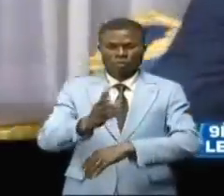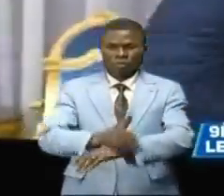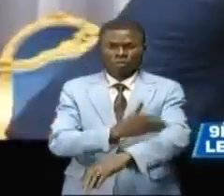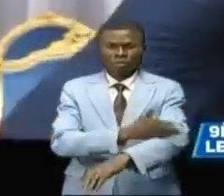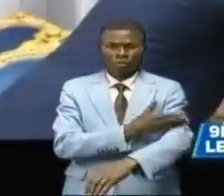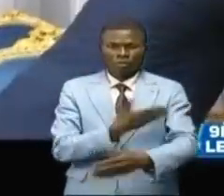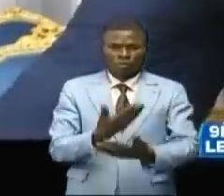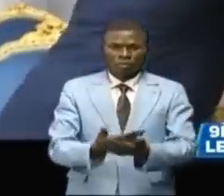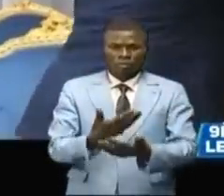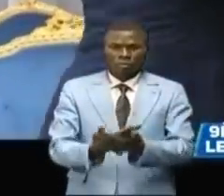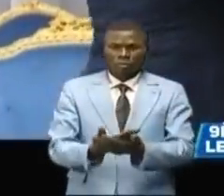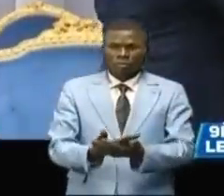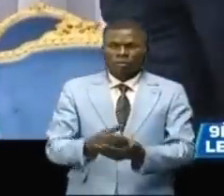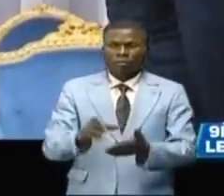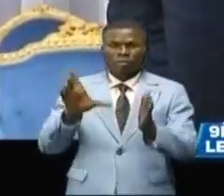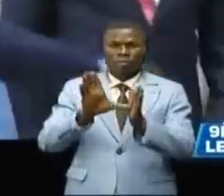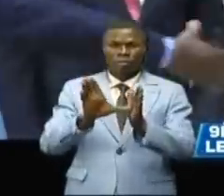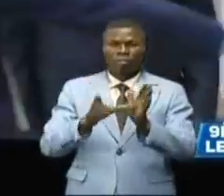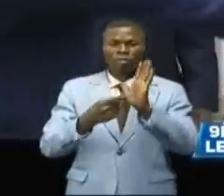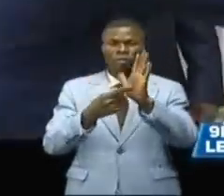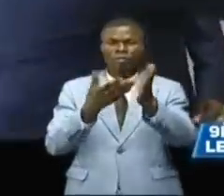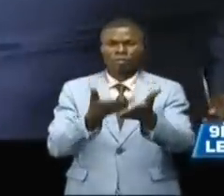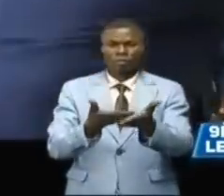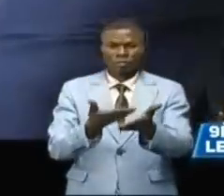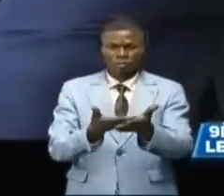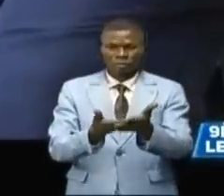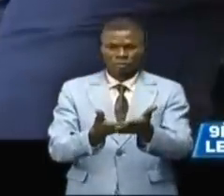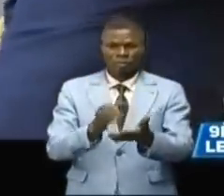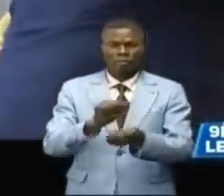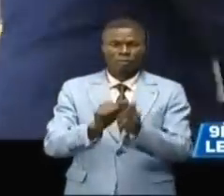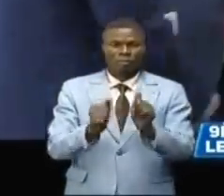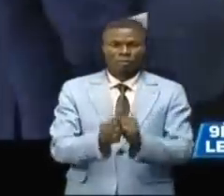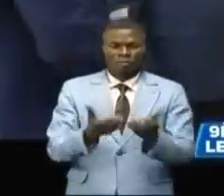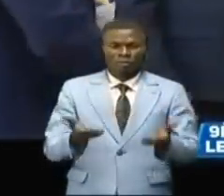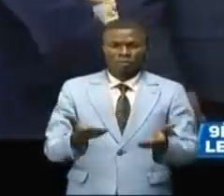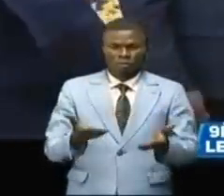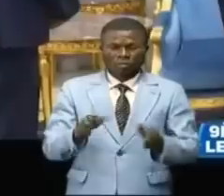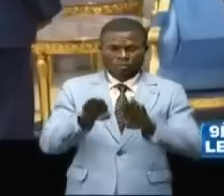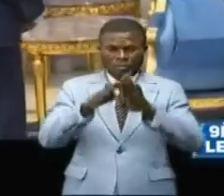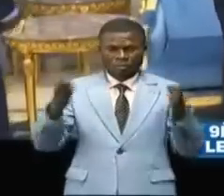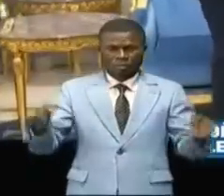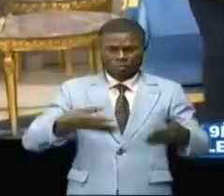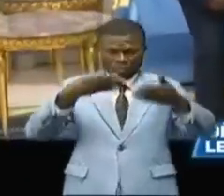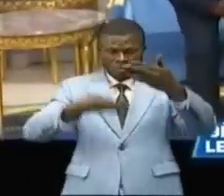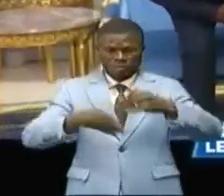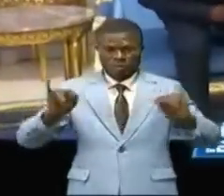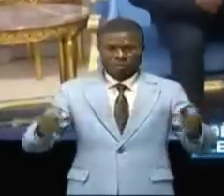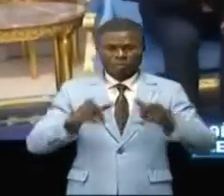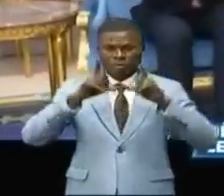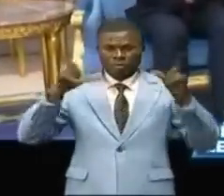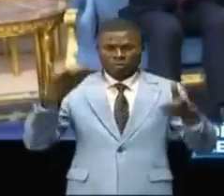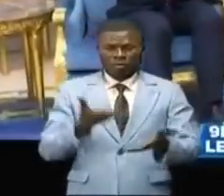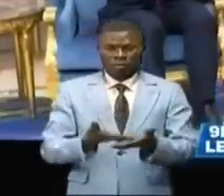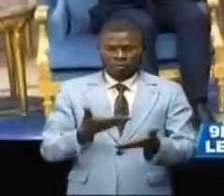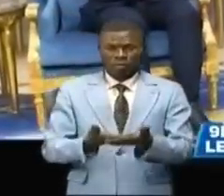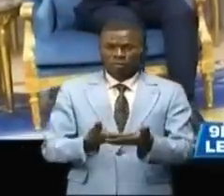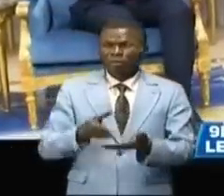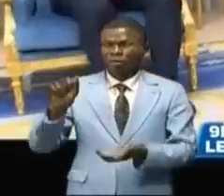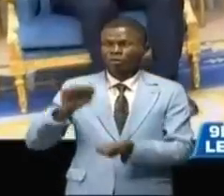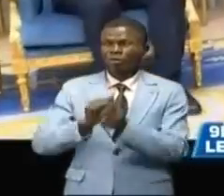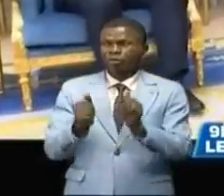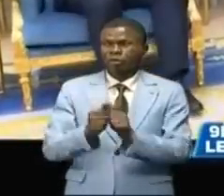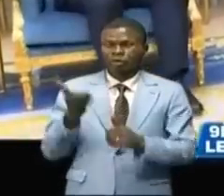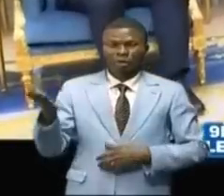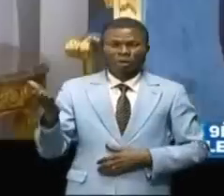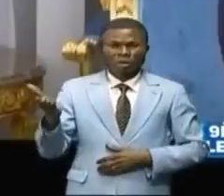pas et le décompte est enclenché pour réussir la cérémonie d'ouverture des 9e Jeux de la francophonie à Kinshasa,